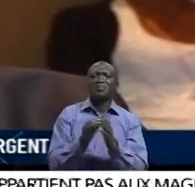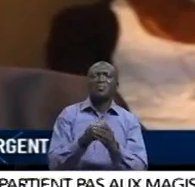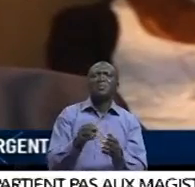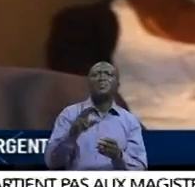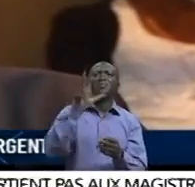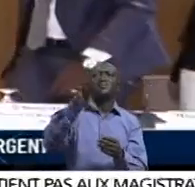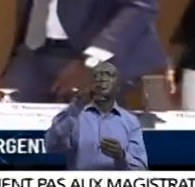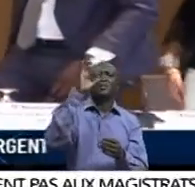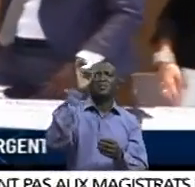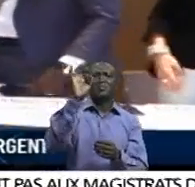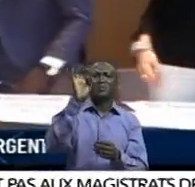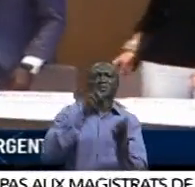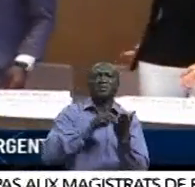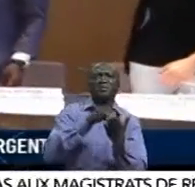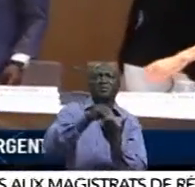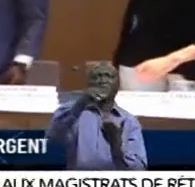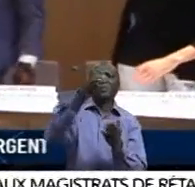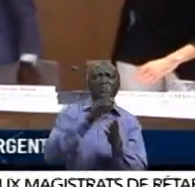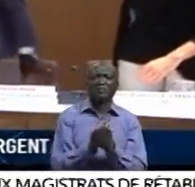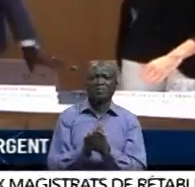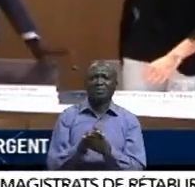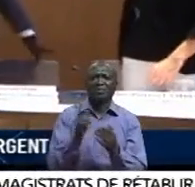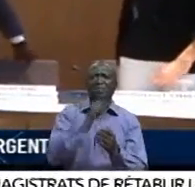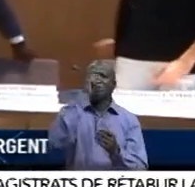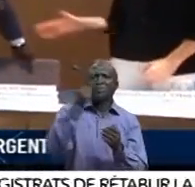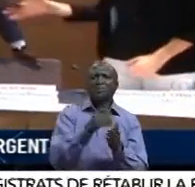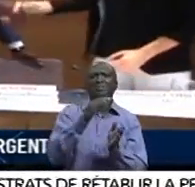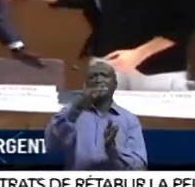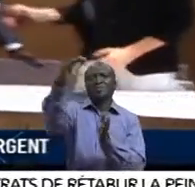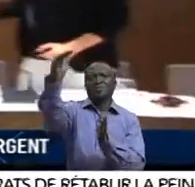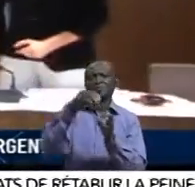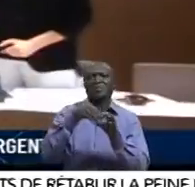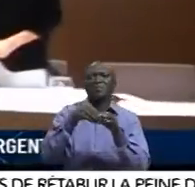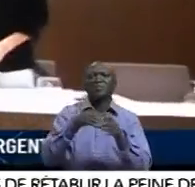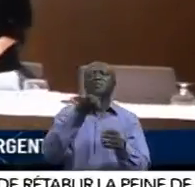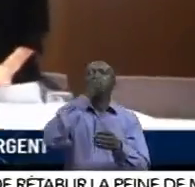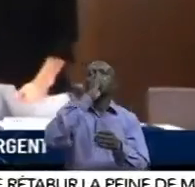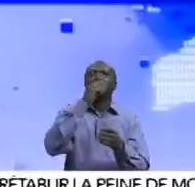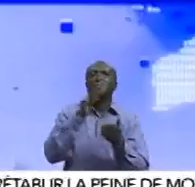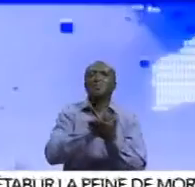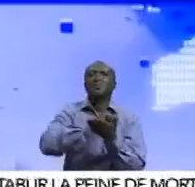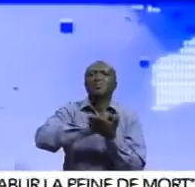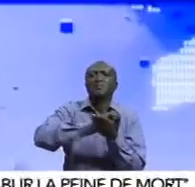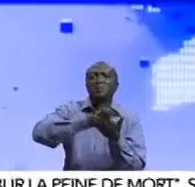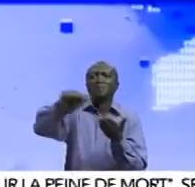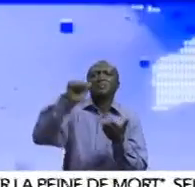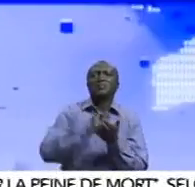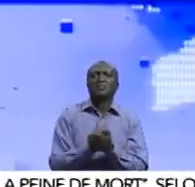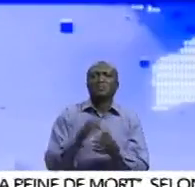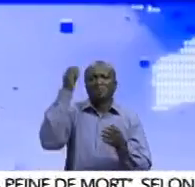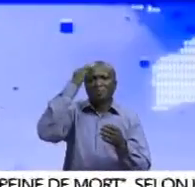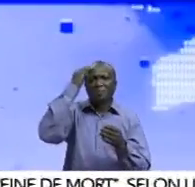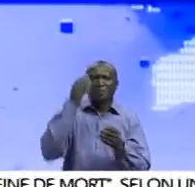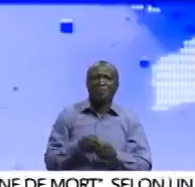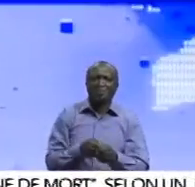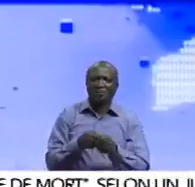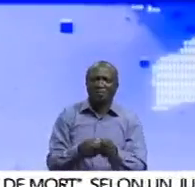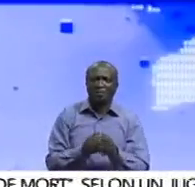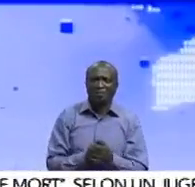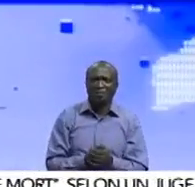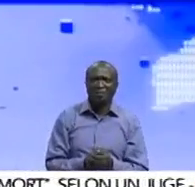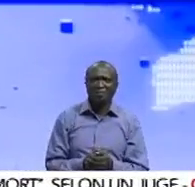francs à cela s'ajoutent d'autres projets qui sont en cours dans le domaine de l'eau et l'assaainissement le ministère de l'Agriculture